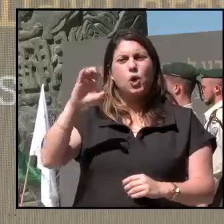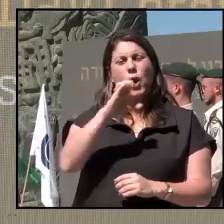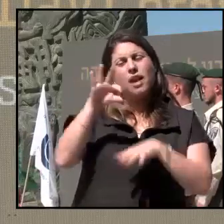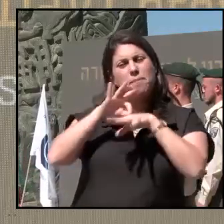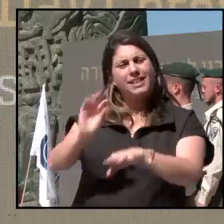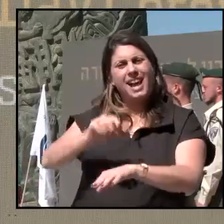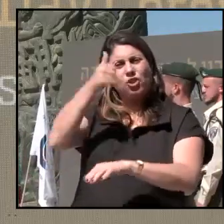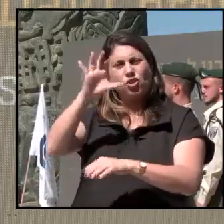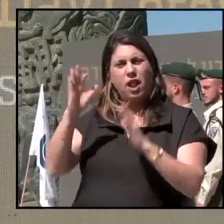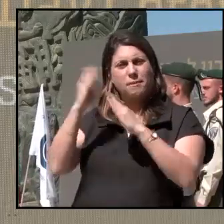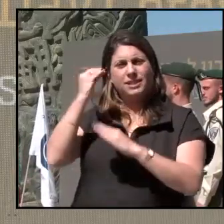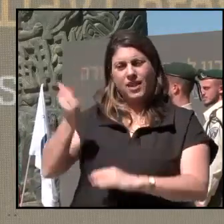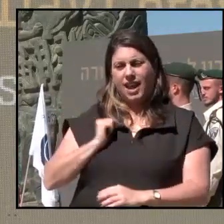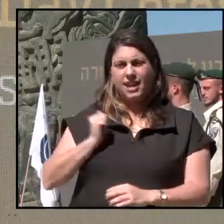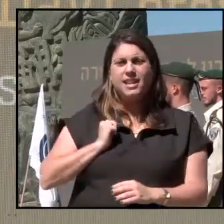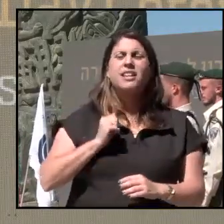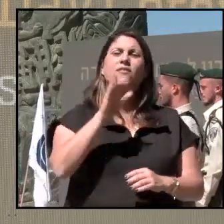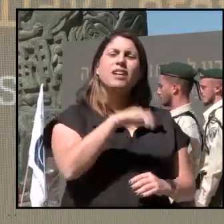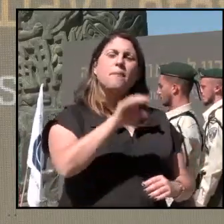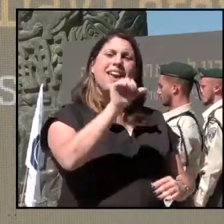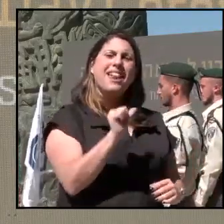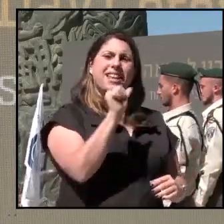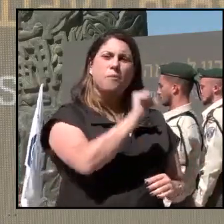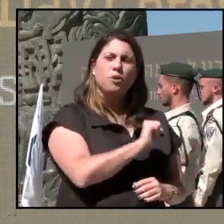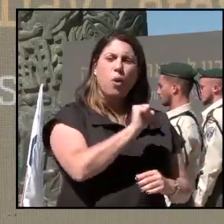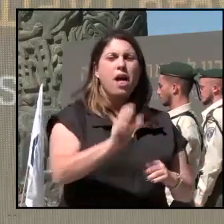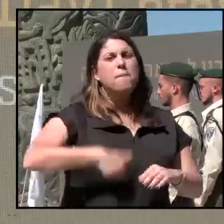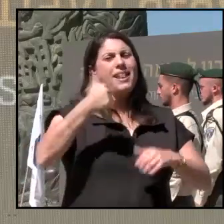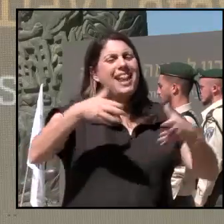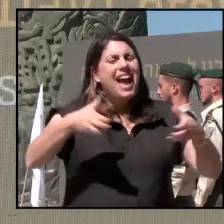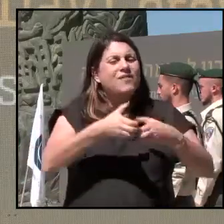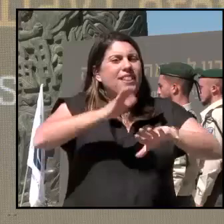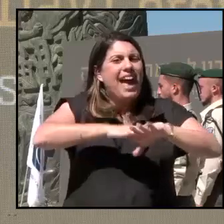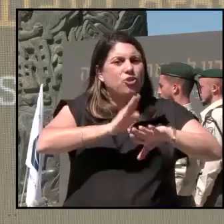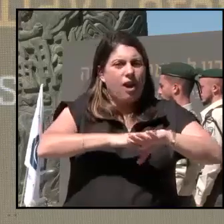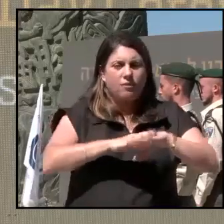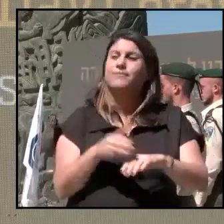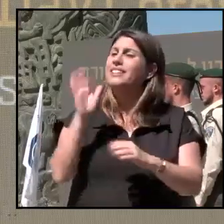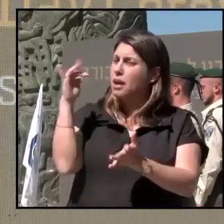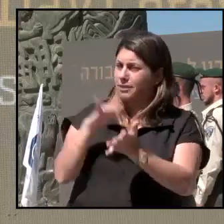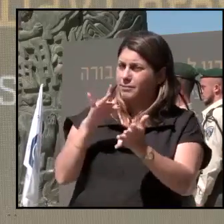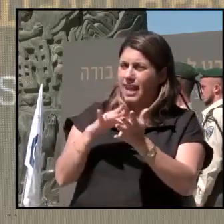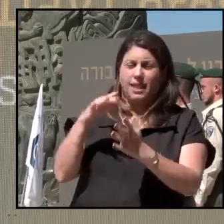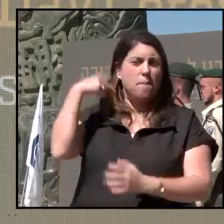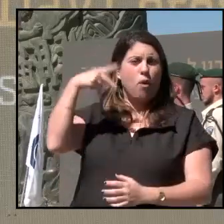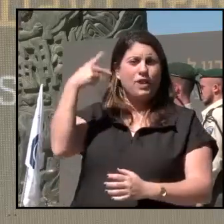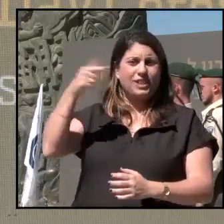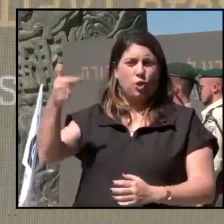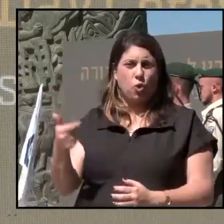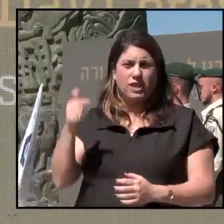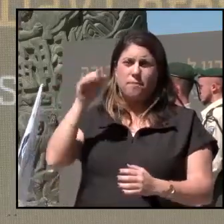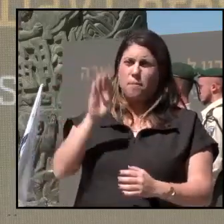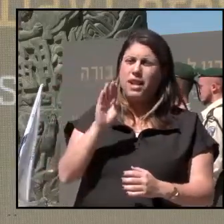הספר החילי, וסגן ניצב אלי אבוטבול, מפקד חטיבת ההכשרה. נמצאת איתנו פרופסור ג'ודי תידור באומל